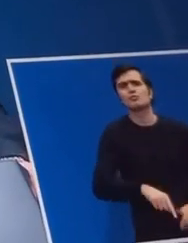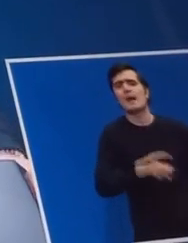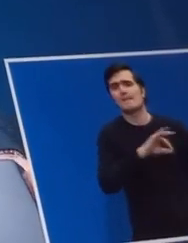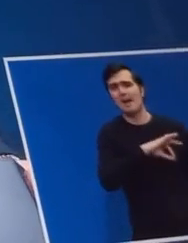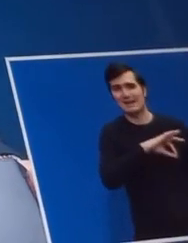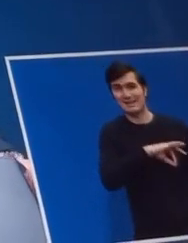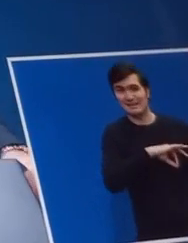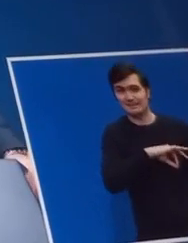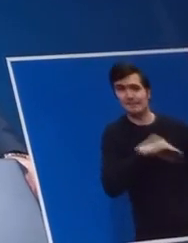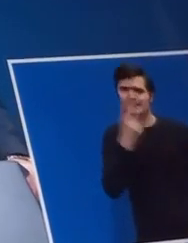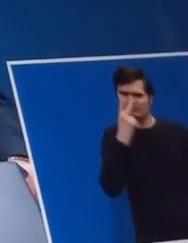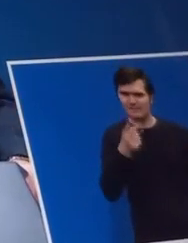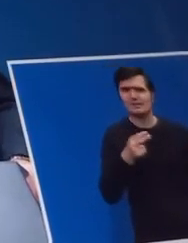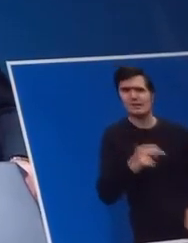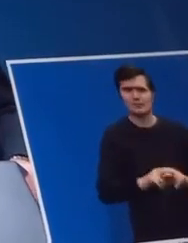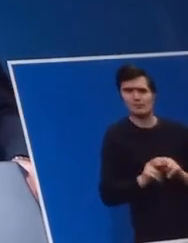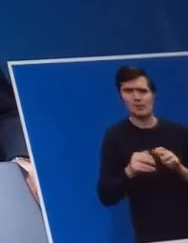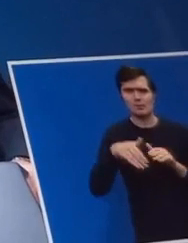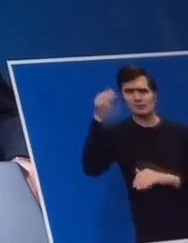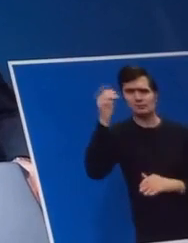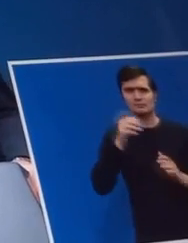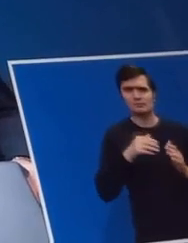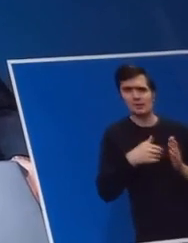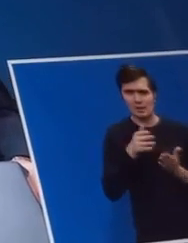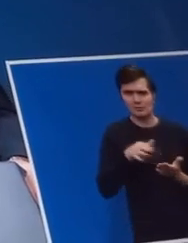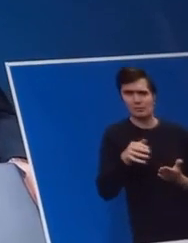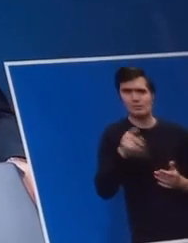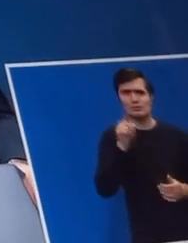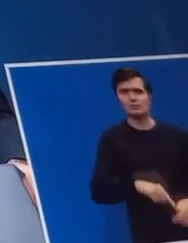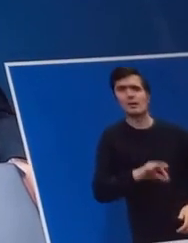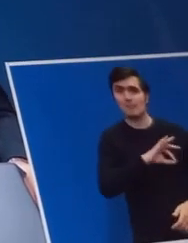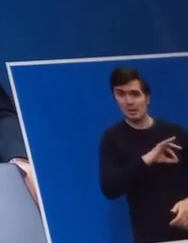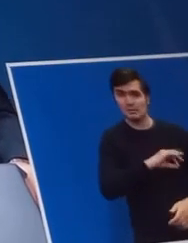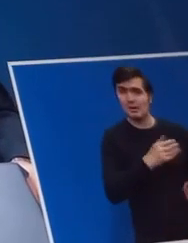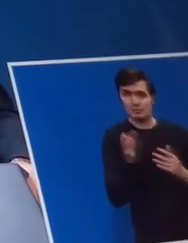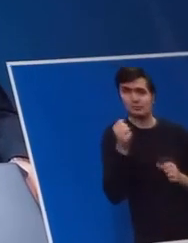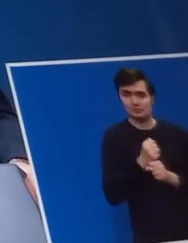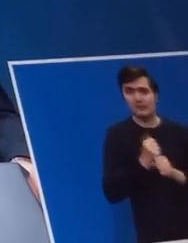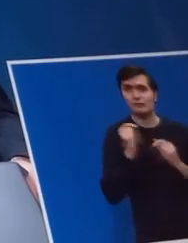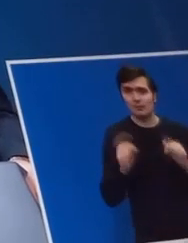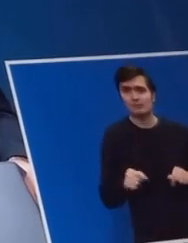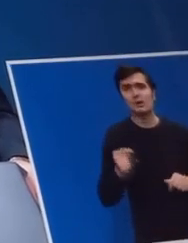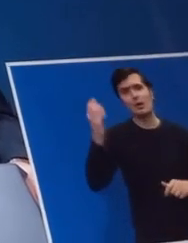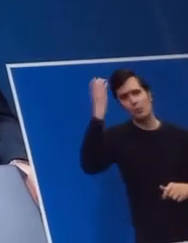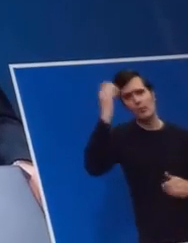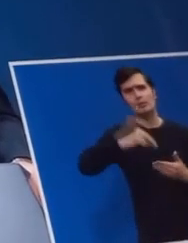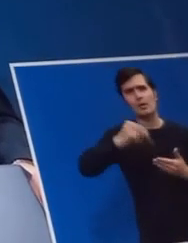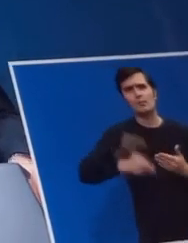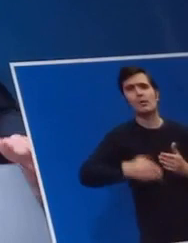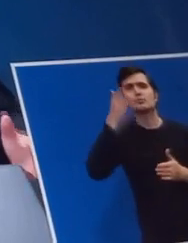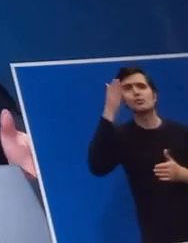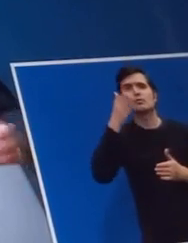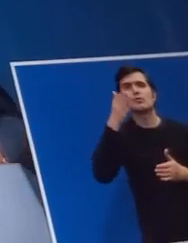și în viteza care cheltuielile cresc, din luna martie se acționează în acest sens. Guvernul a aprobat lunar, limite lunare